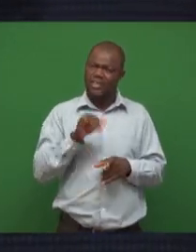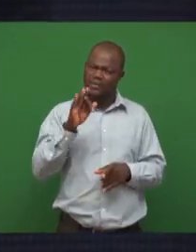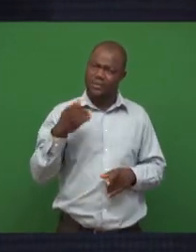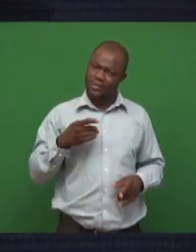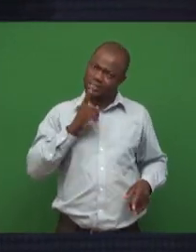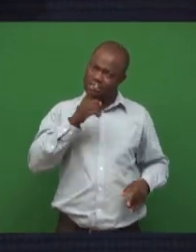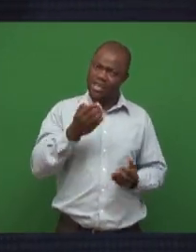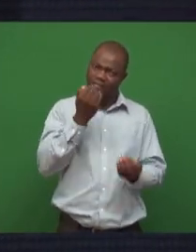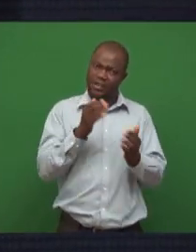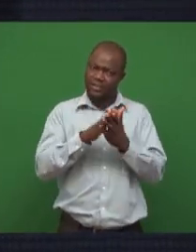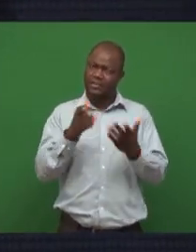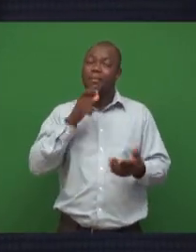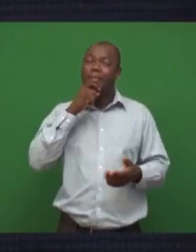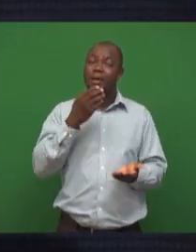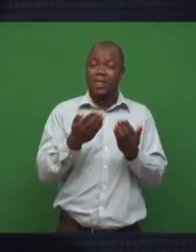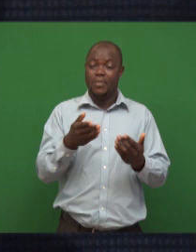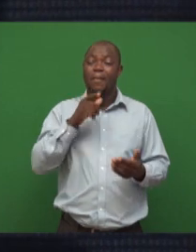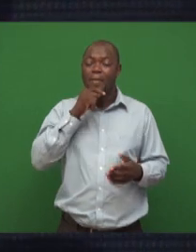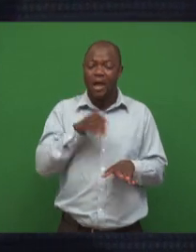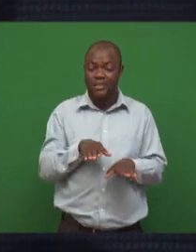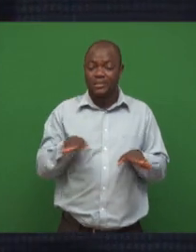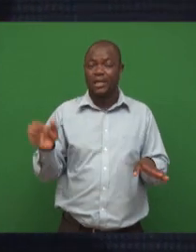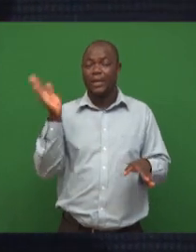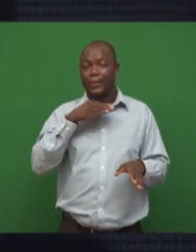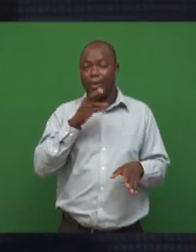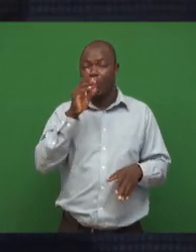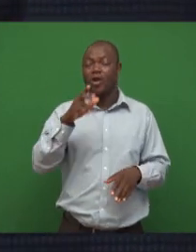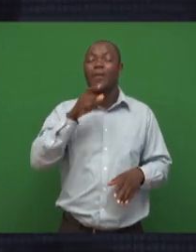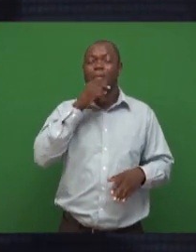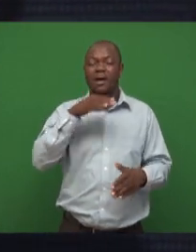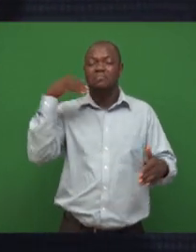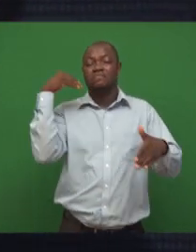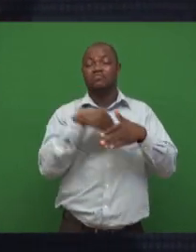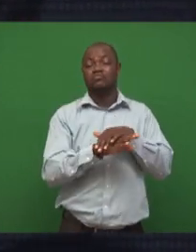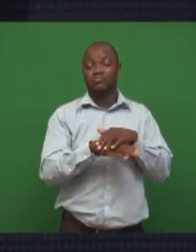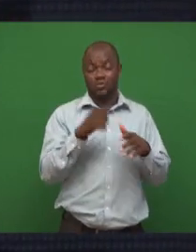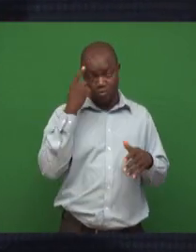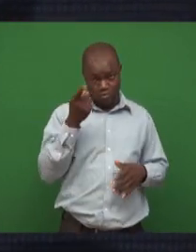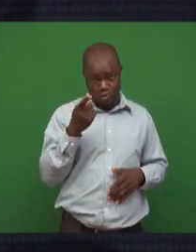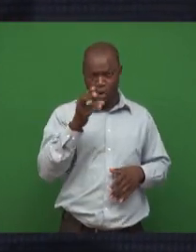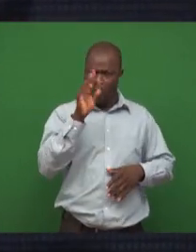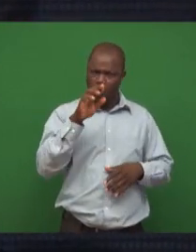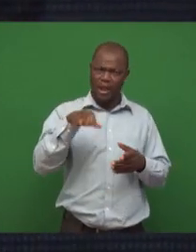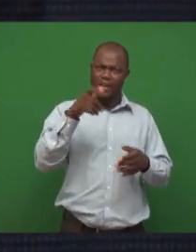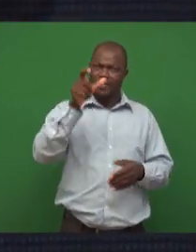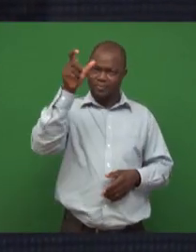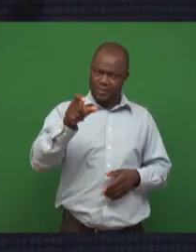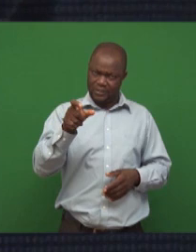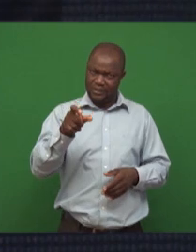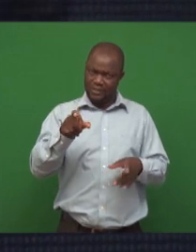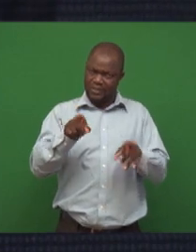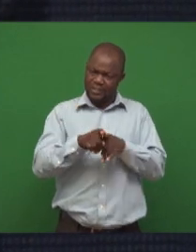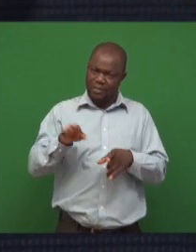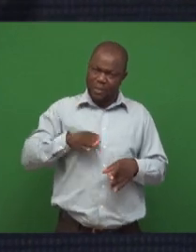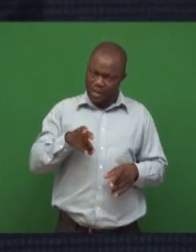mwana asina baba. Baba vanogona kunge vakashaika kana kuti vakatiza. Kana kuti iye. Muridzi wemwana